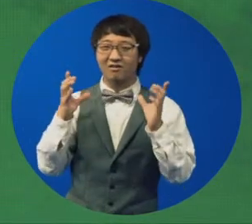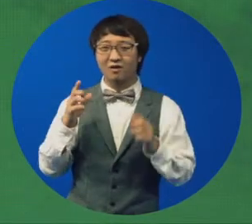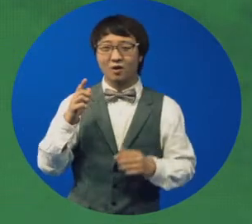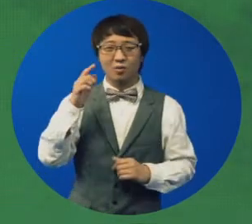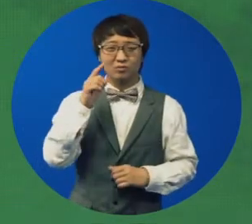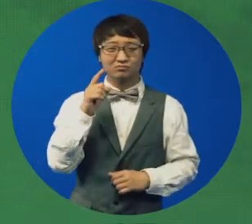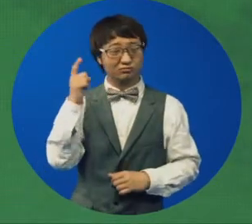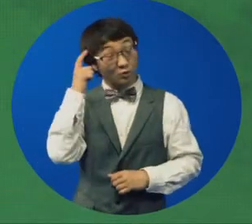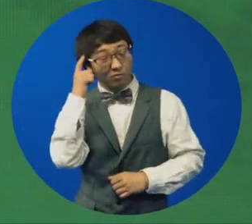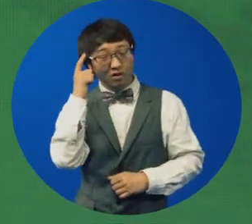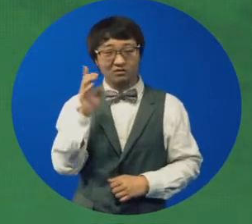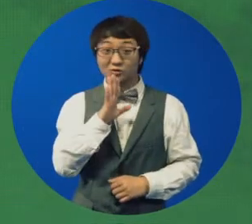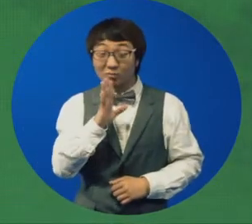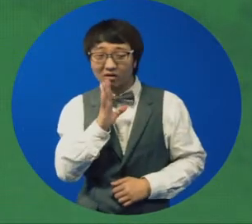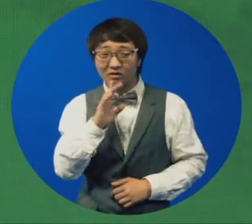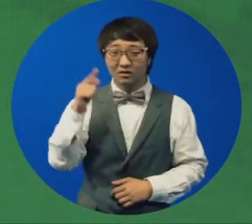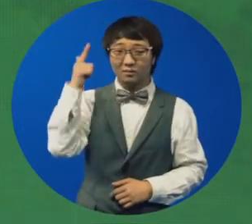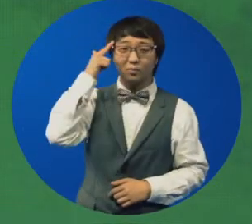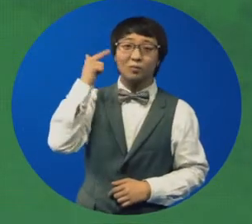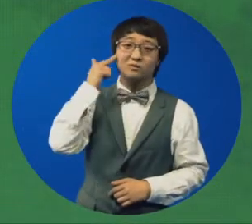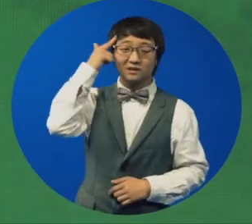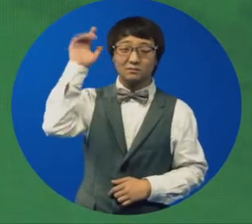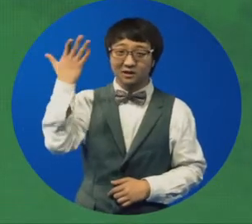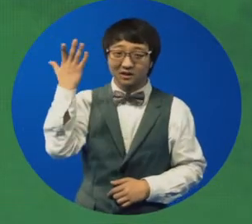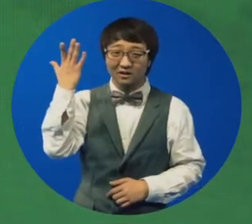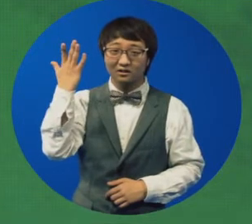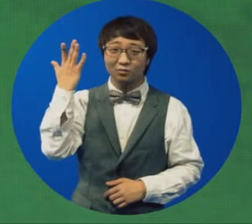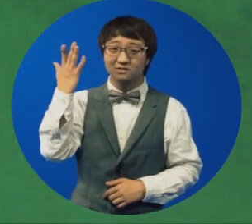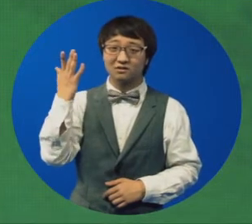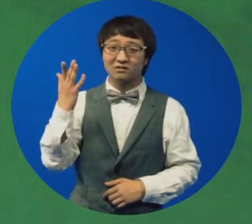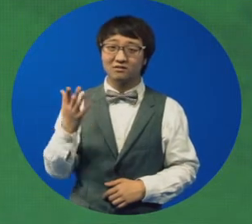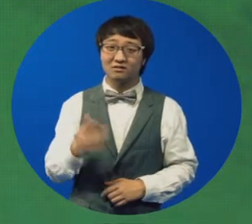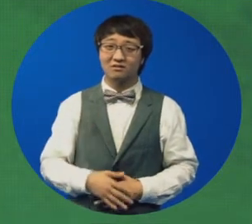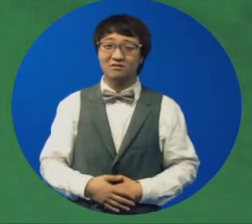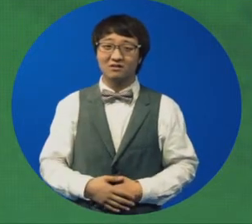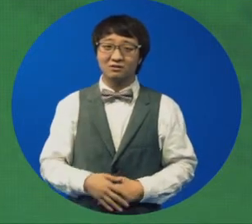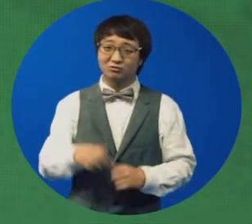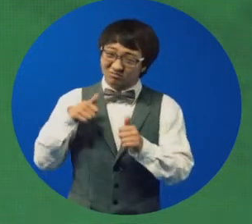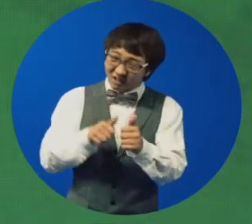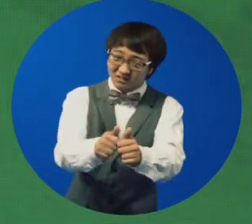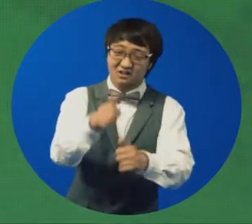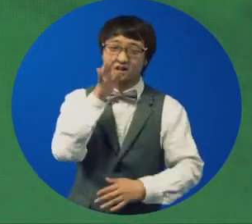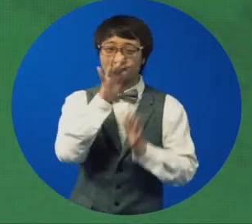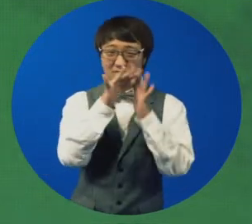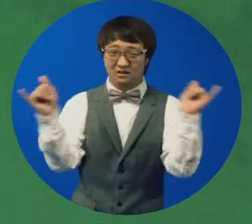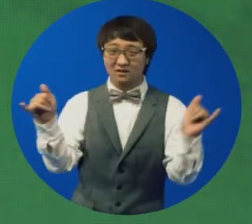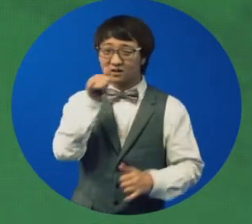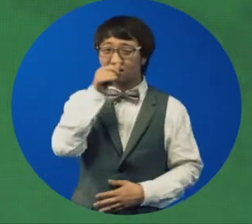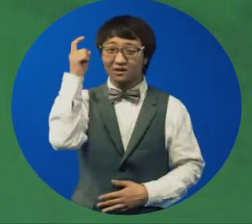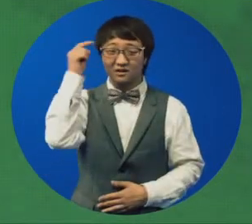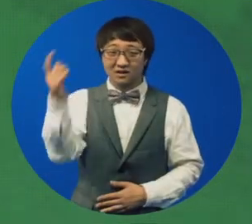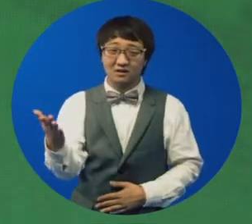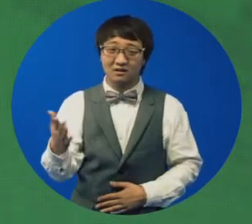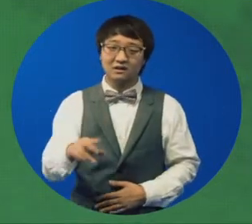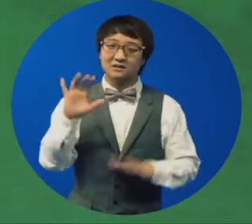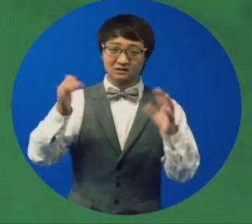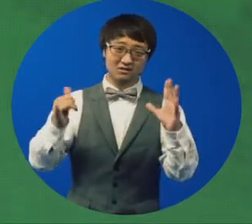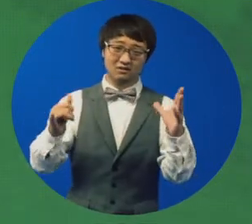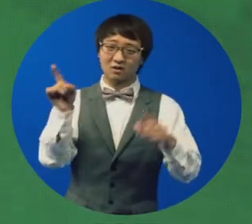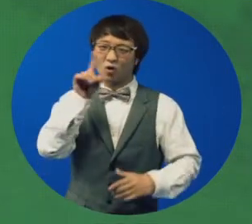목사가 될 수 있다고 생각하는 걸까? 설교라니 가당치도 않아. 21살짜리가 목사라고 따를 사람이 세상에 어디